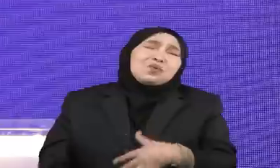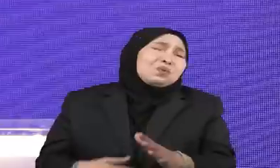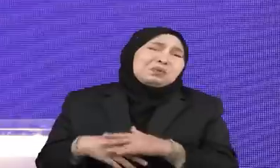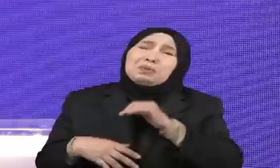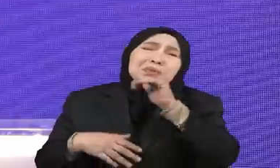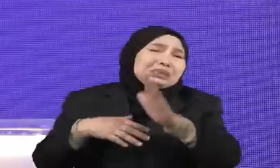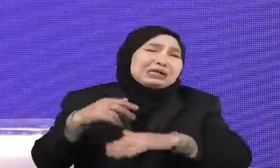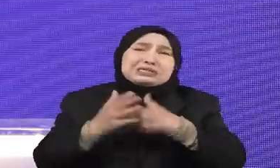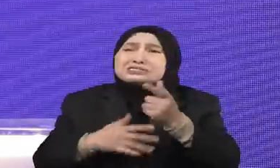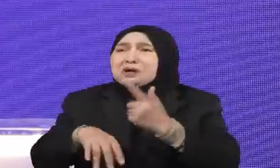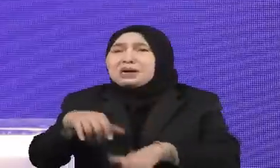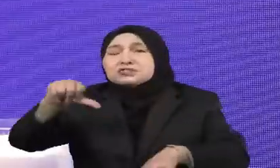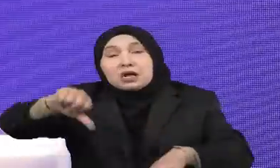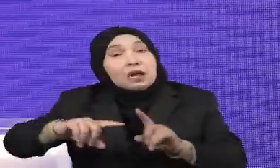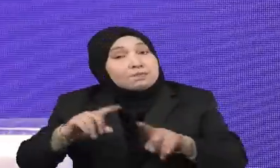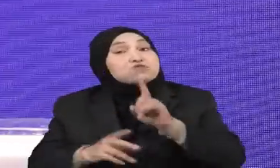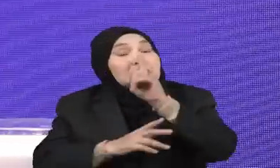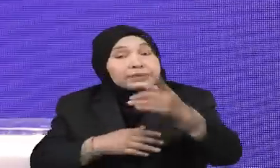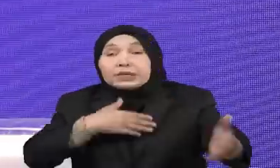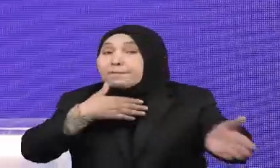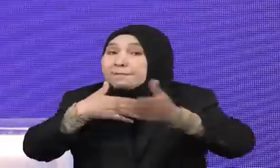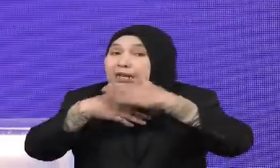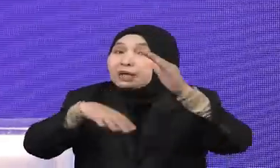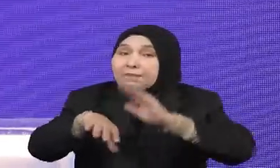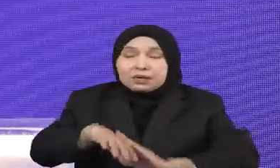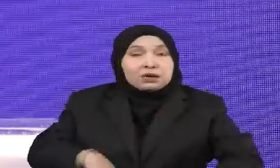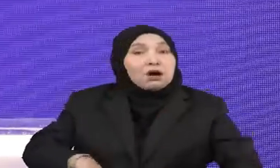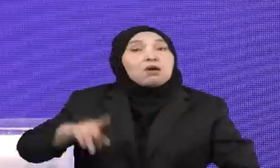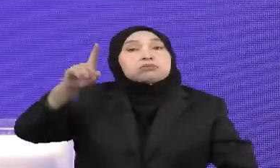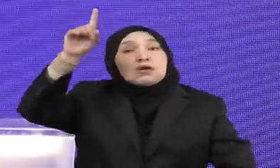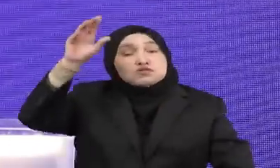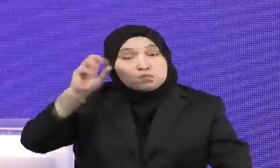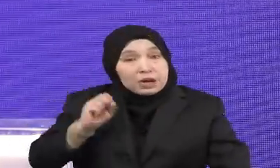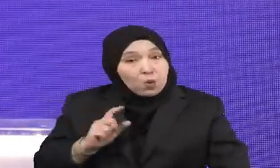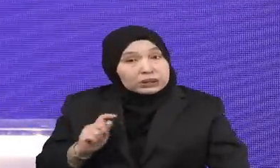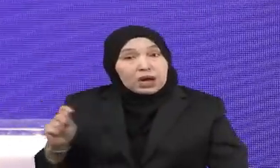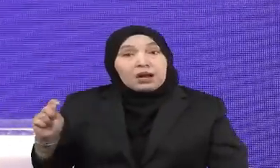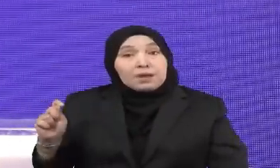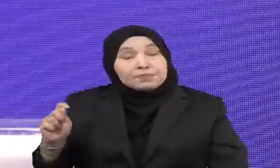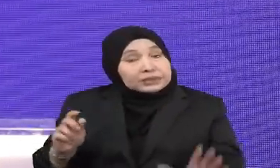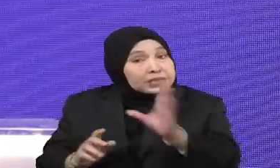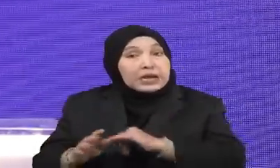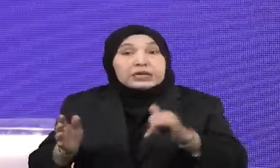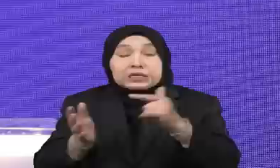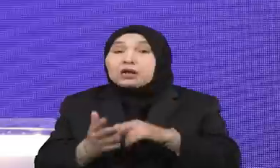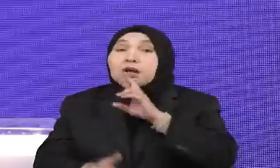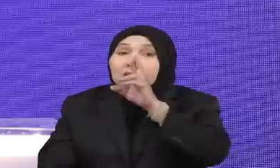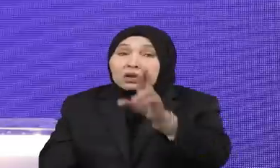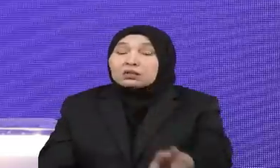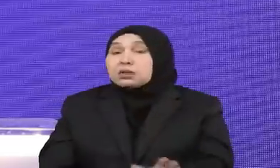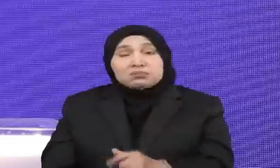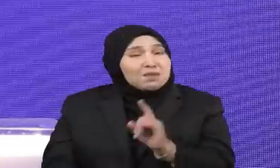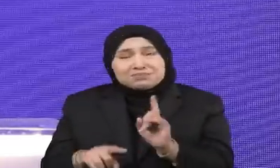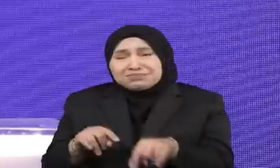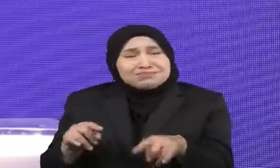selisih tapi sebenarnya untuk kita kembali balik kepada Allah Subhanahu wa ta'ala dan itu reality tidak mungkin